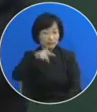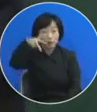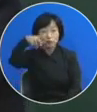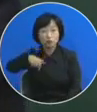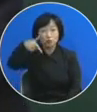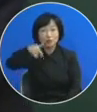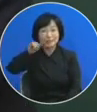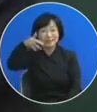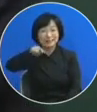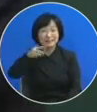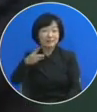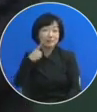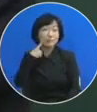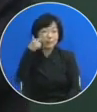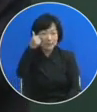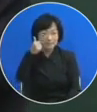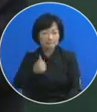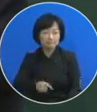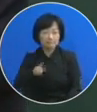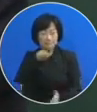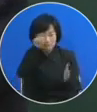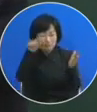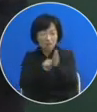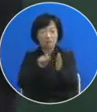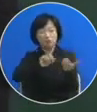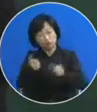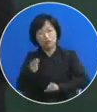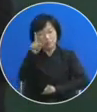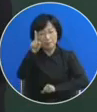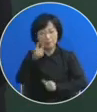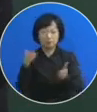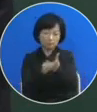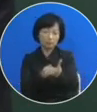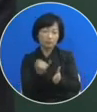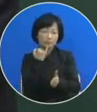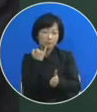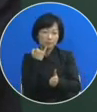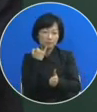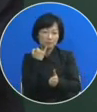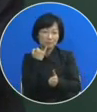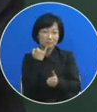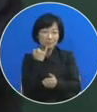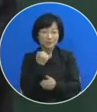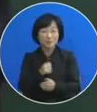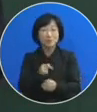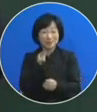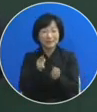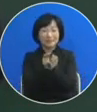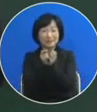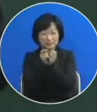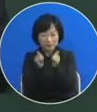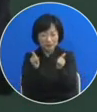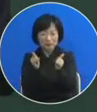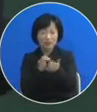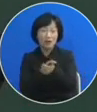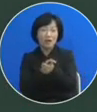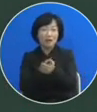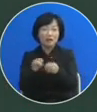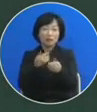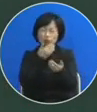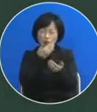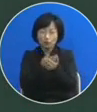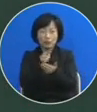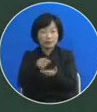여러분이 이 말은 내가 믿음을 아주 막 세게 가진다 그 말이 아니에요. 본 거예요. And these words don't mean you have very strong faith. It means that they